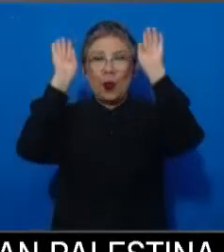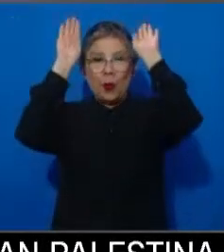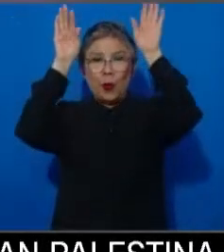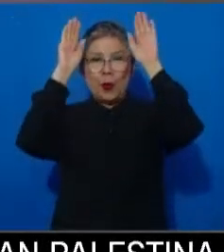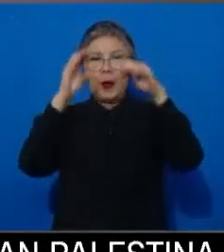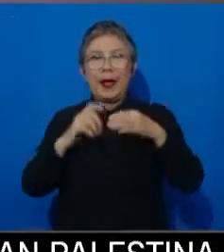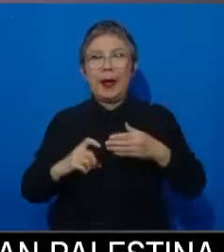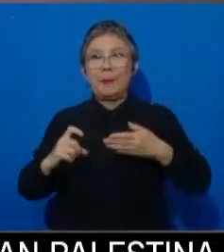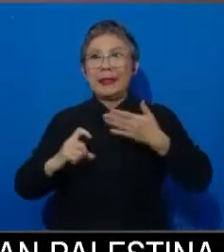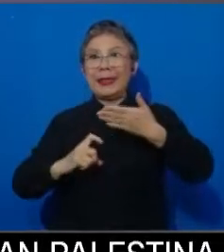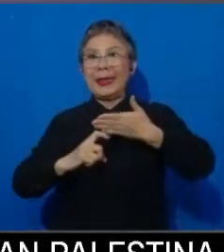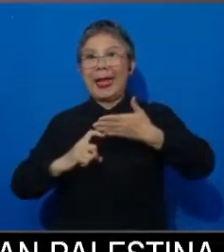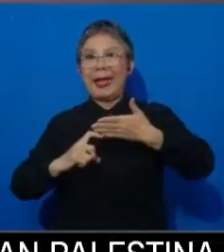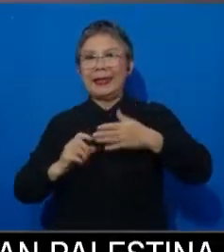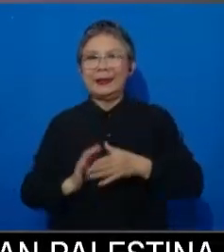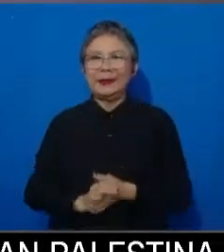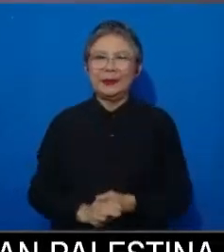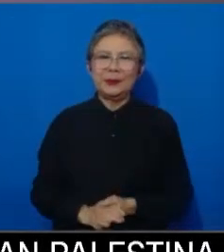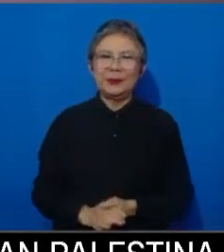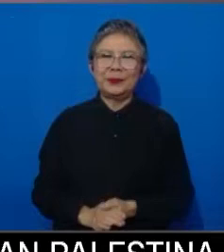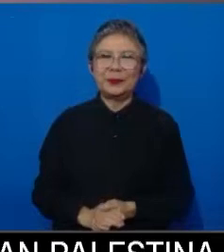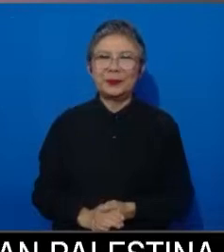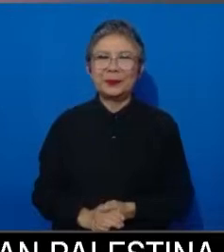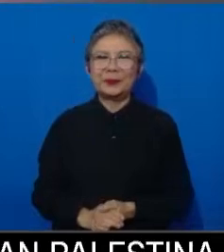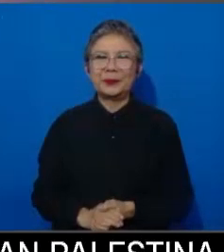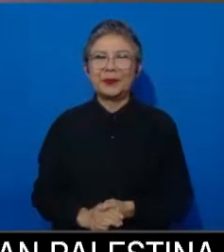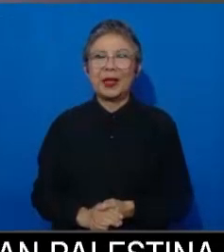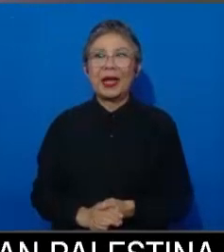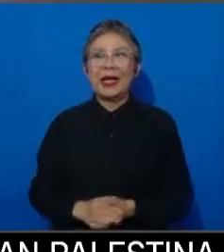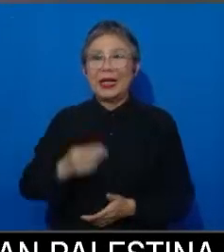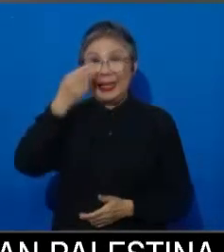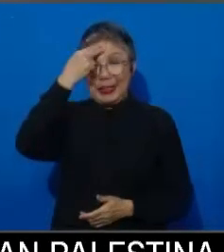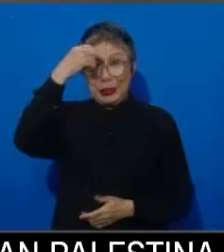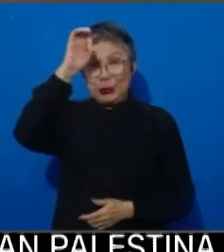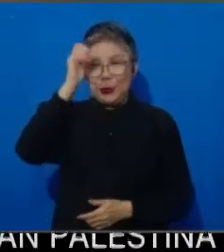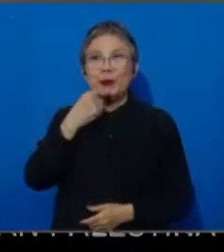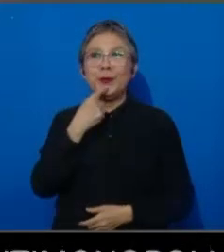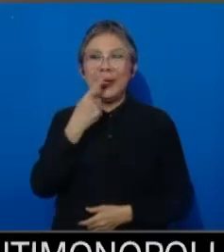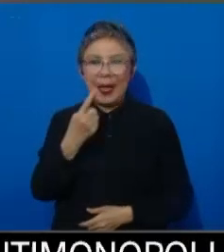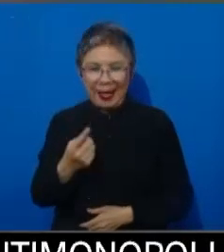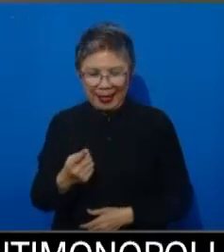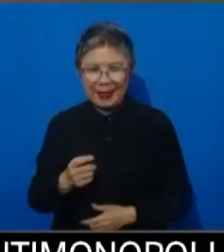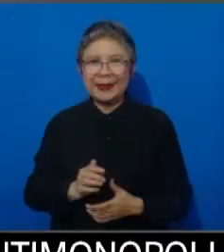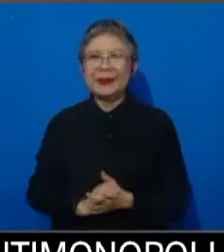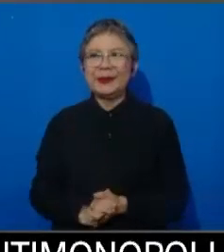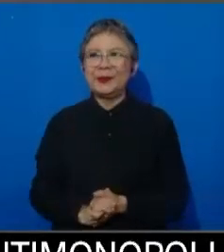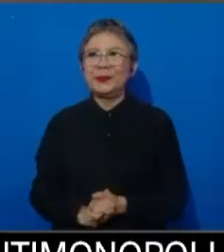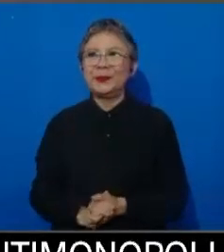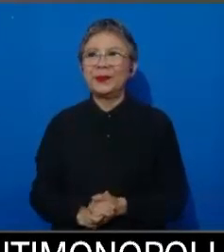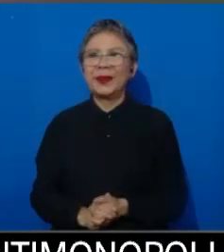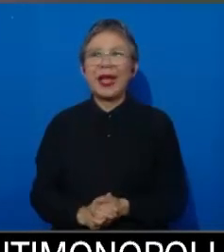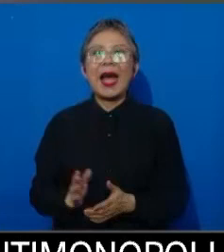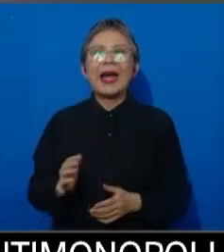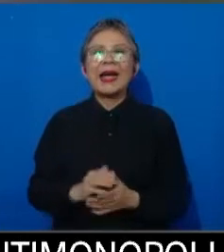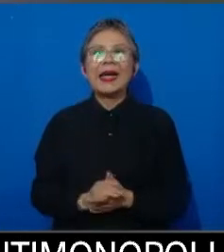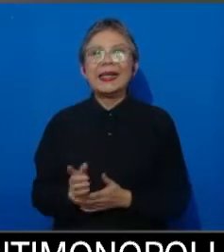Desa Madusari, Ponorogo, Jawa Timur. Menurut Diripka Eko, anggota Polantas Polres Ponorogo pada Selasa